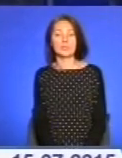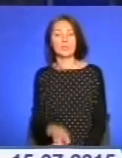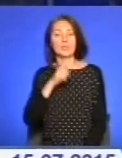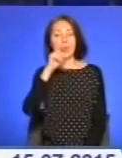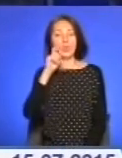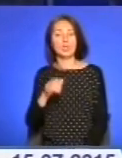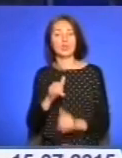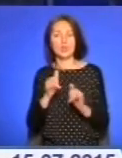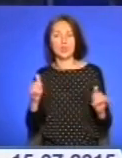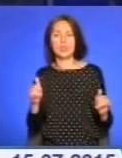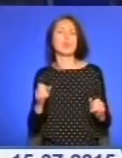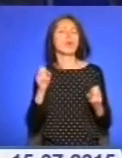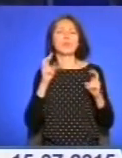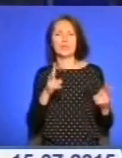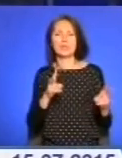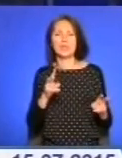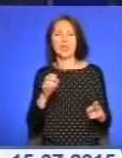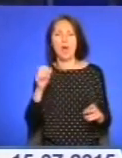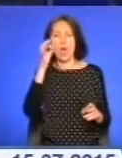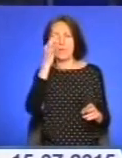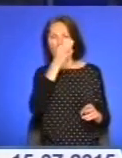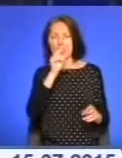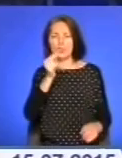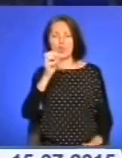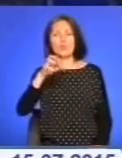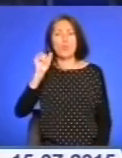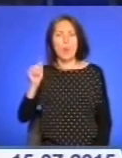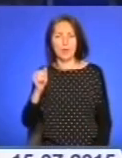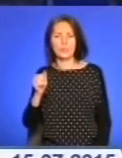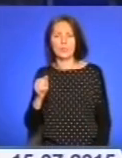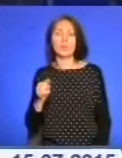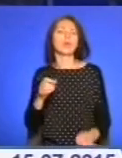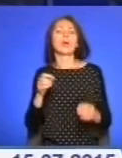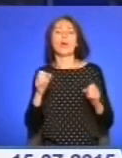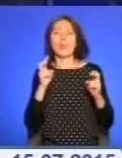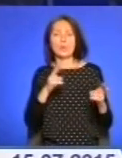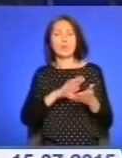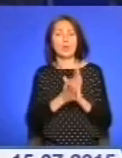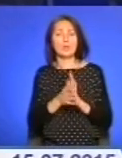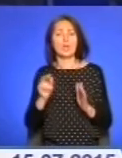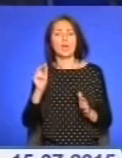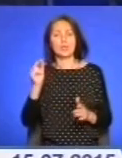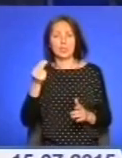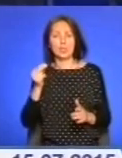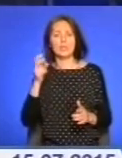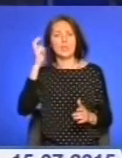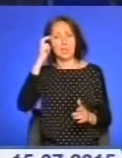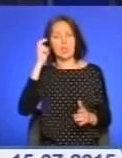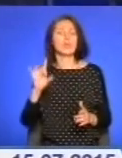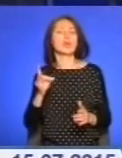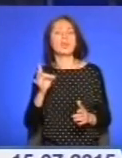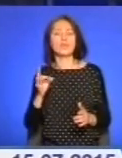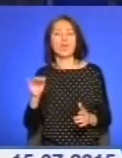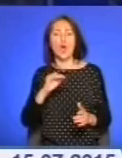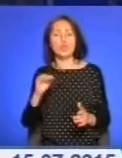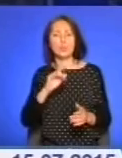Україною шириться небезпечна африканська чума свиней. Нестабільна епізоотична ситуація склалася в Чернігівській, Київській, Рівненській і Житомирській областях.